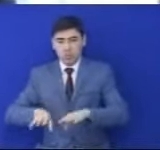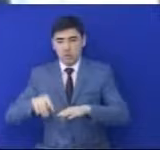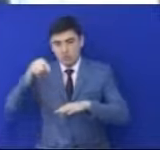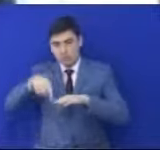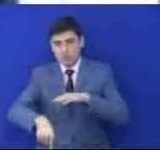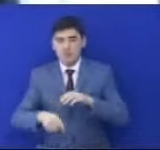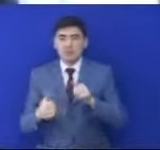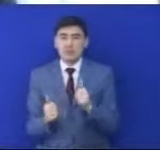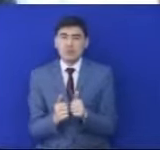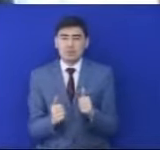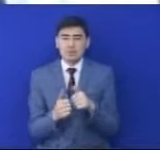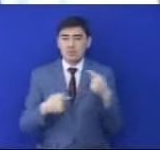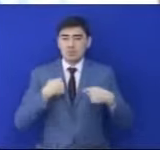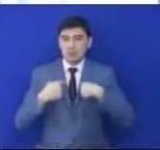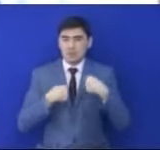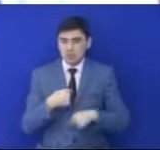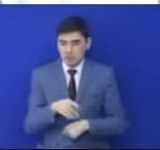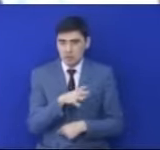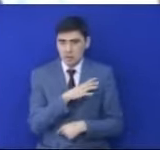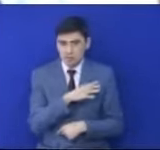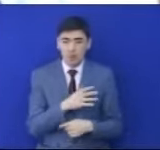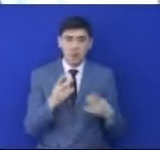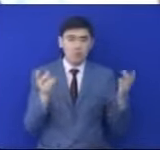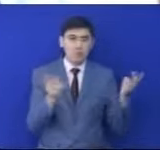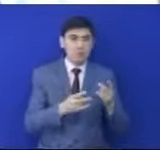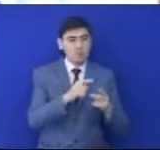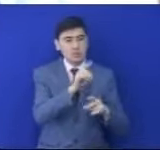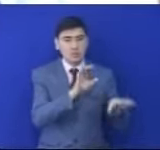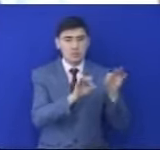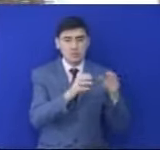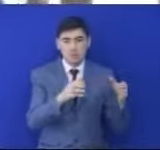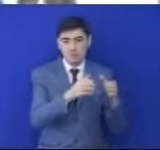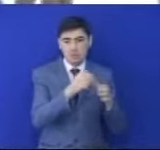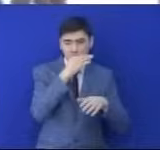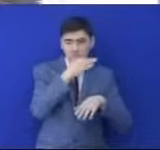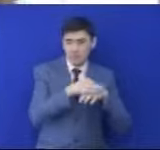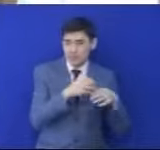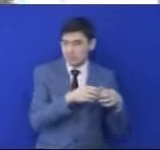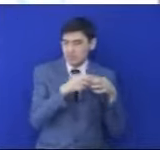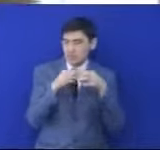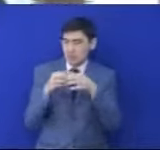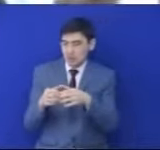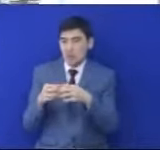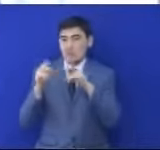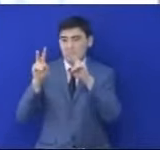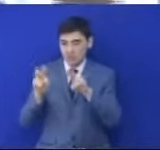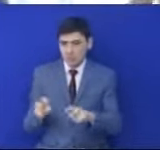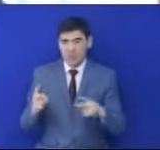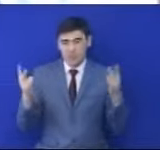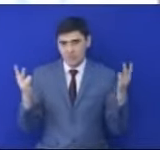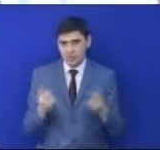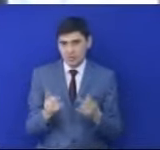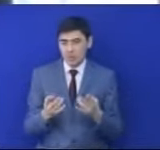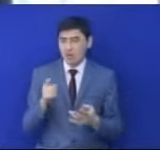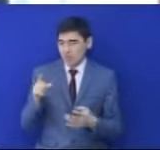инспекциясымен, жергілікті полициямен бірлесіп олардың не істегендігі жөнінде сараптама жасау керек. Менің байқауымша бұрын мұндай болмайтын. Қазір шағын және